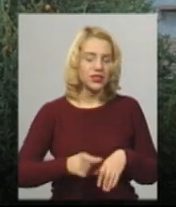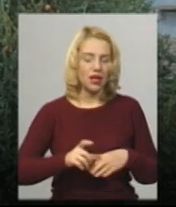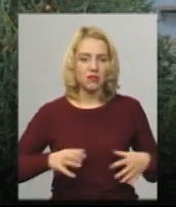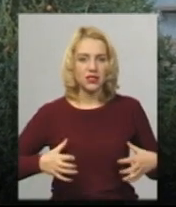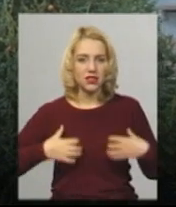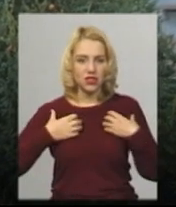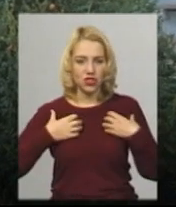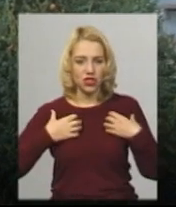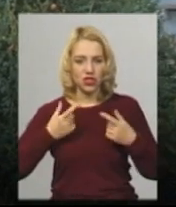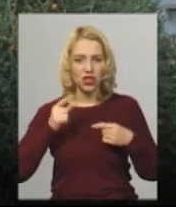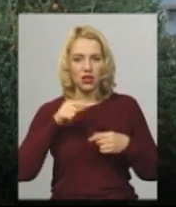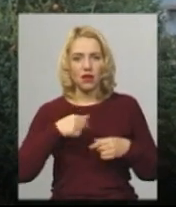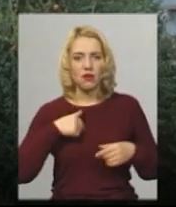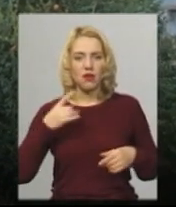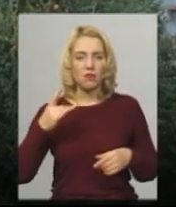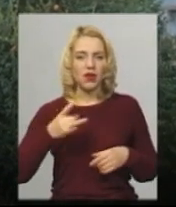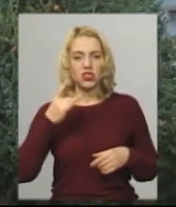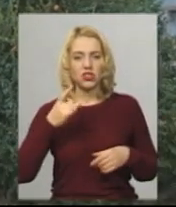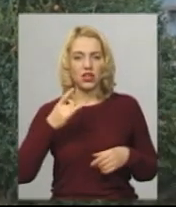Я